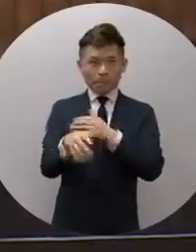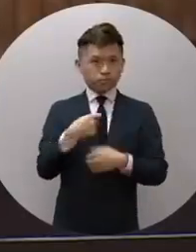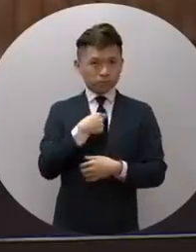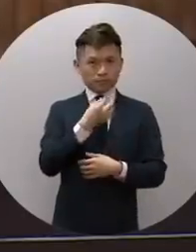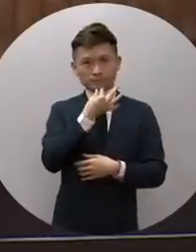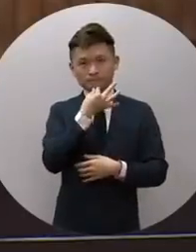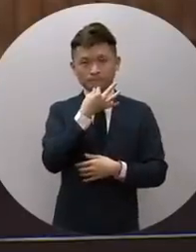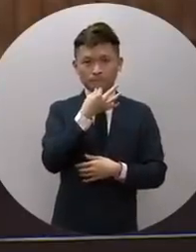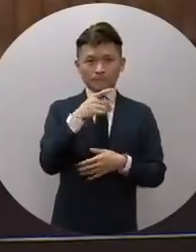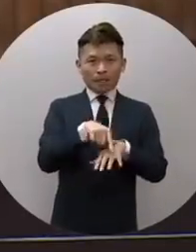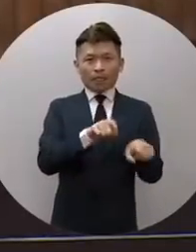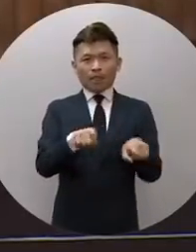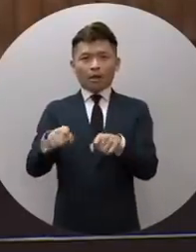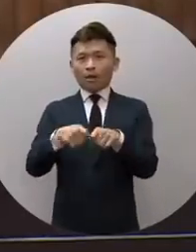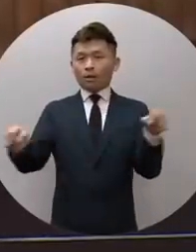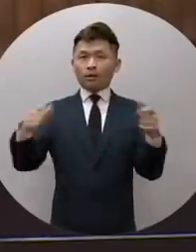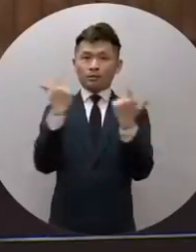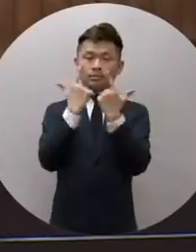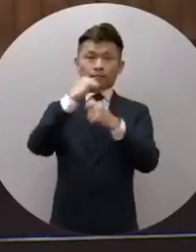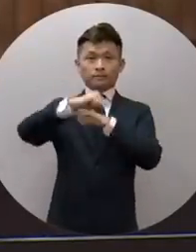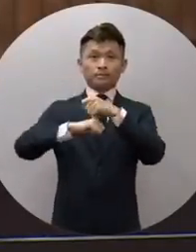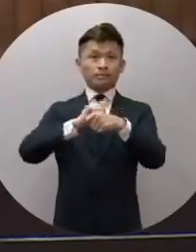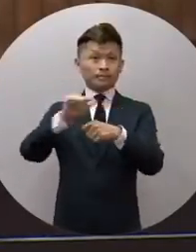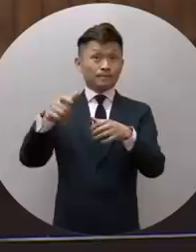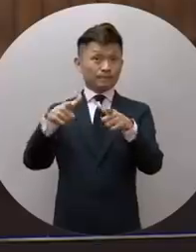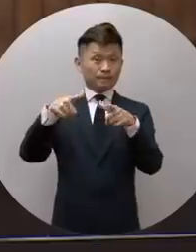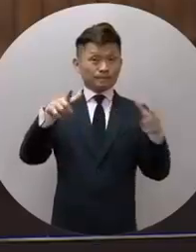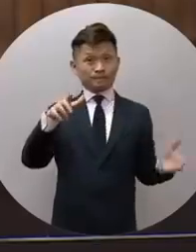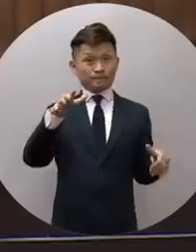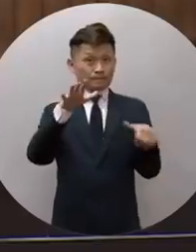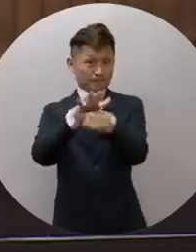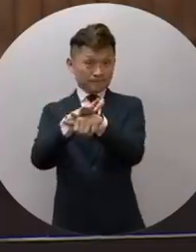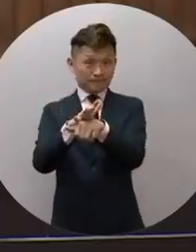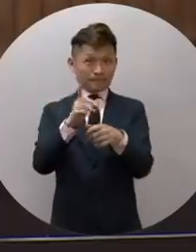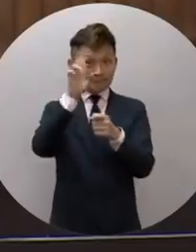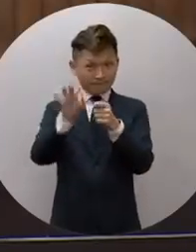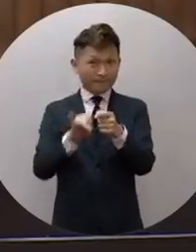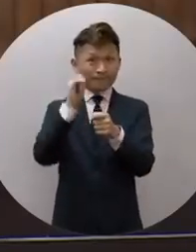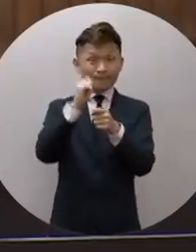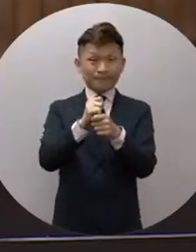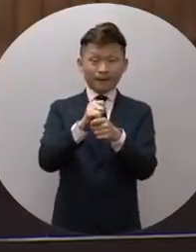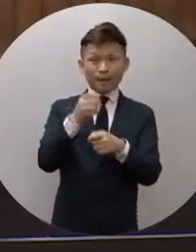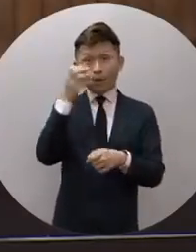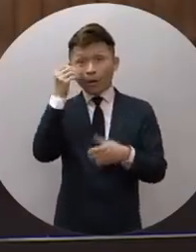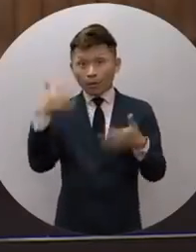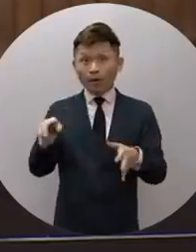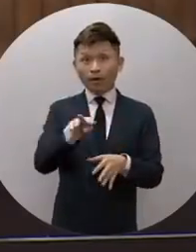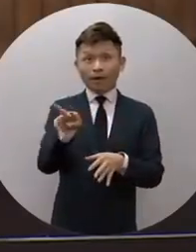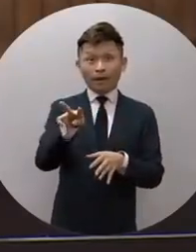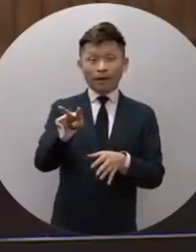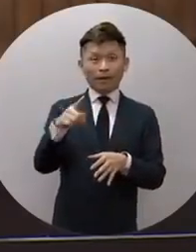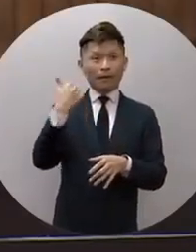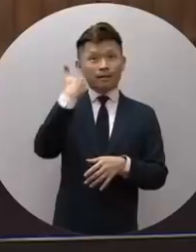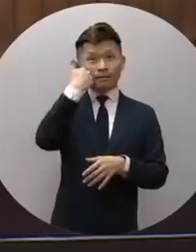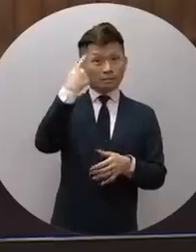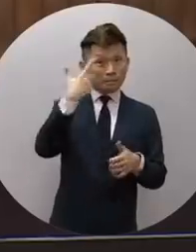北动物园。近十年来，看过熊猫的台湾人，多少又被统战